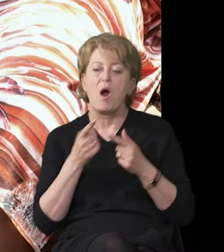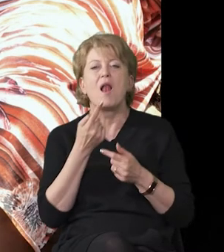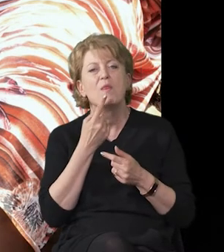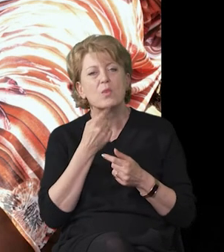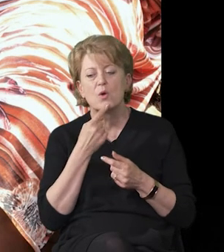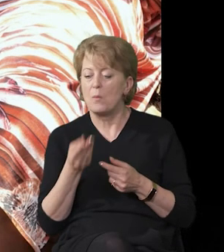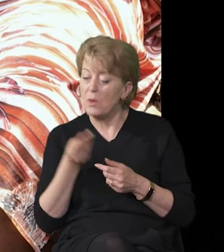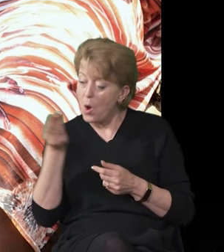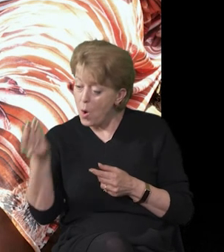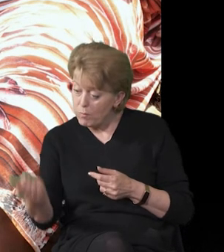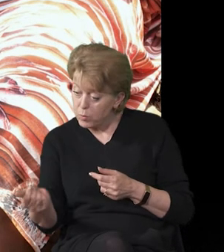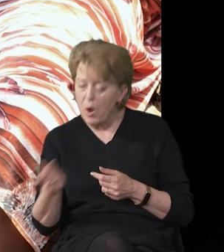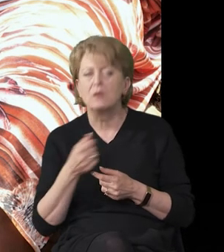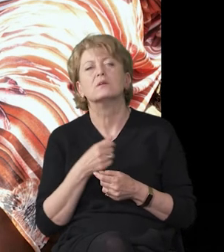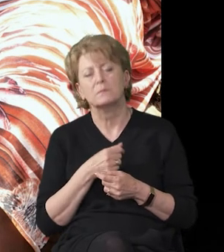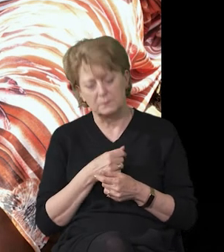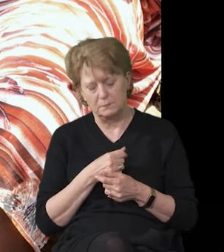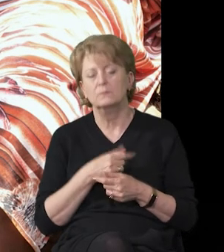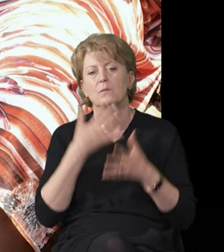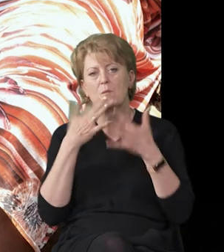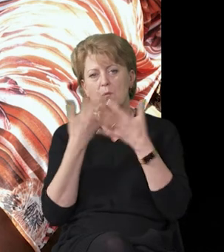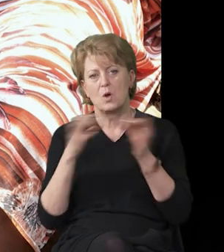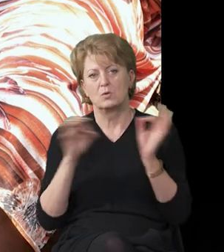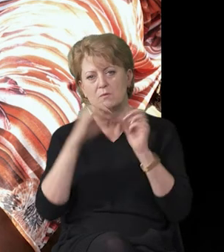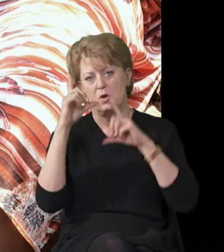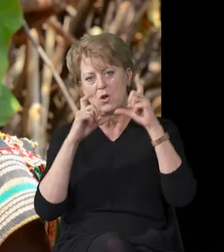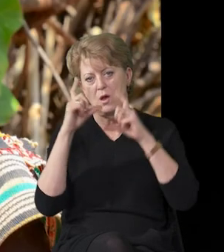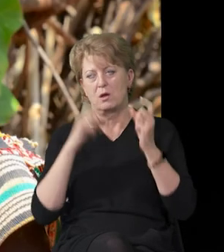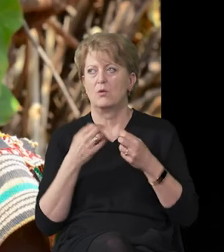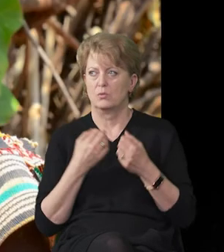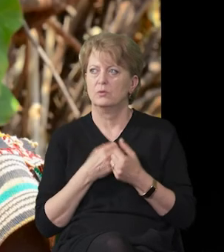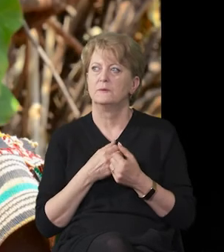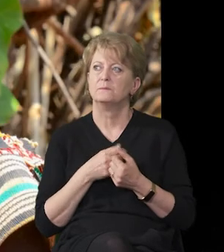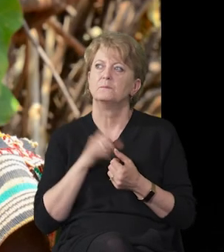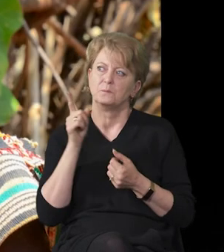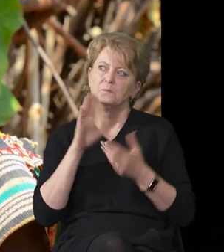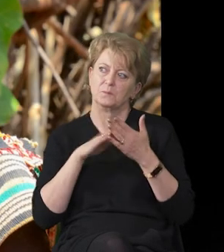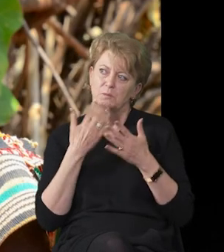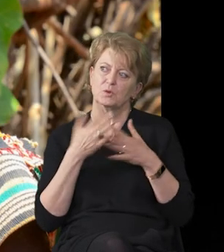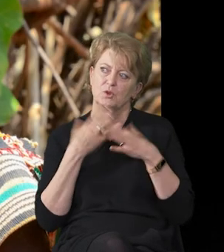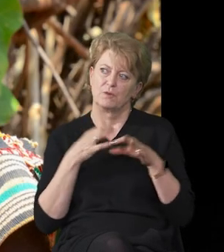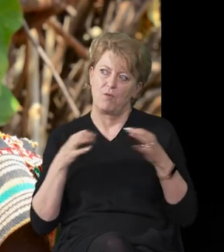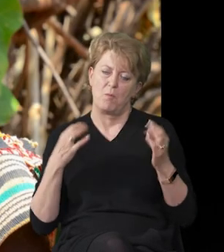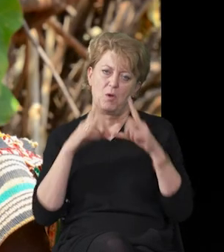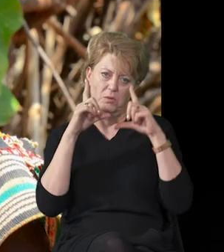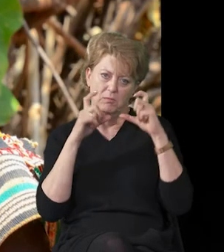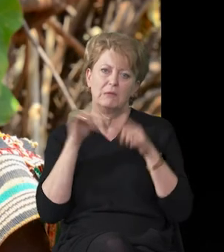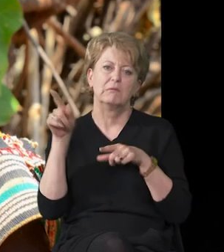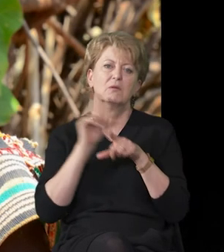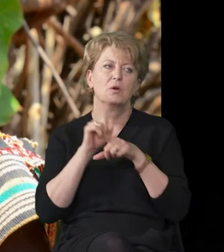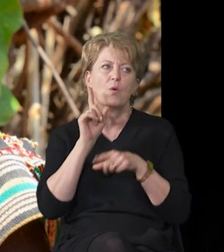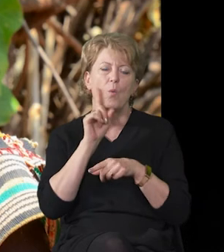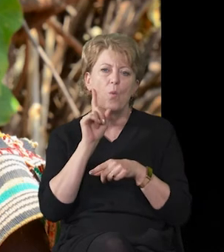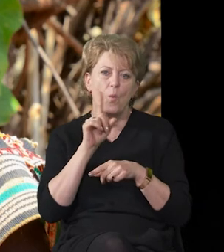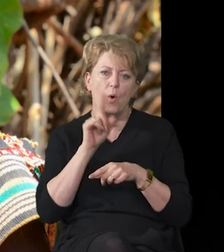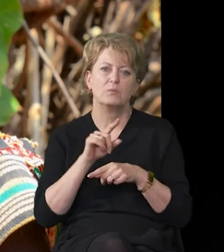jak na przykład ta dziewczyna, no, pozwolić się swobodnie fotografować. No i również ten chłopczyk